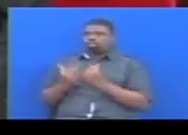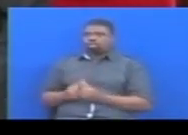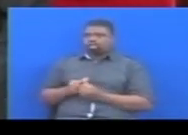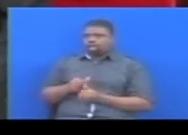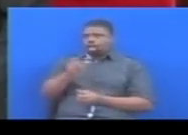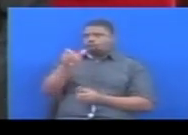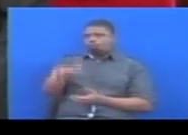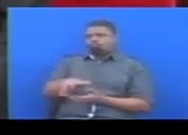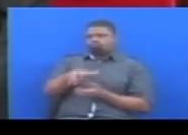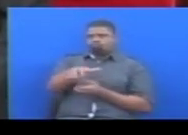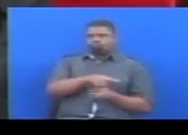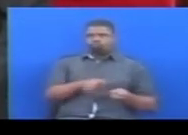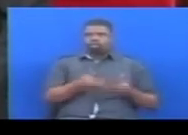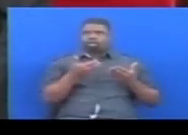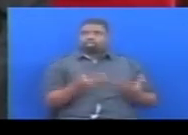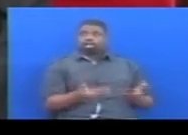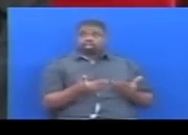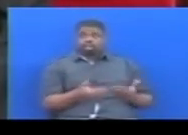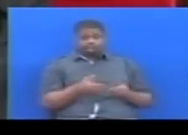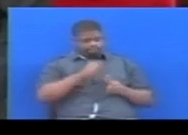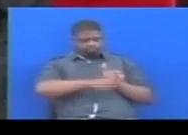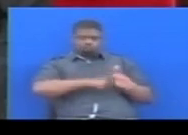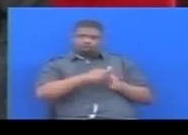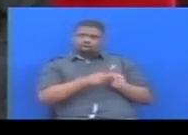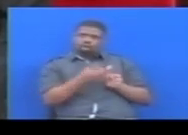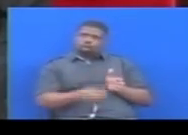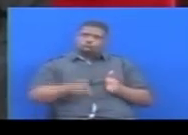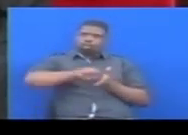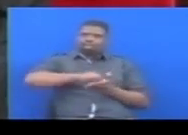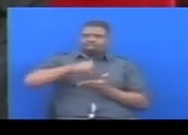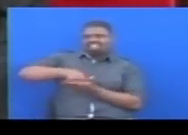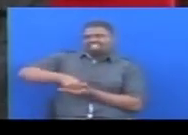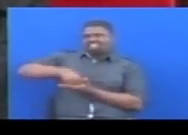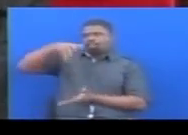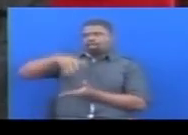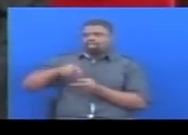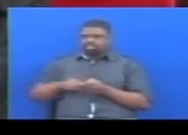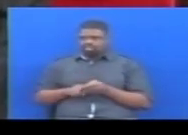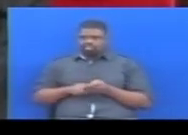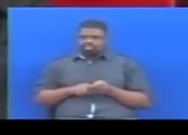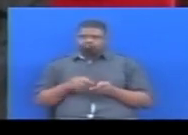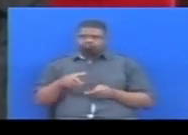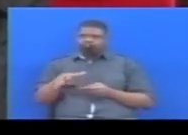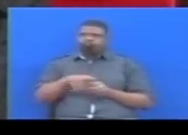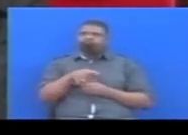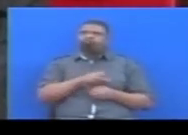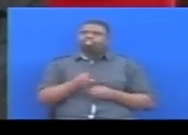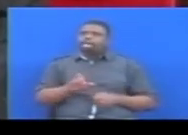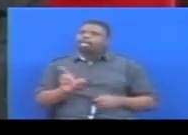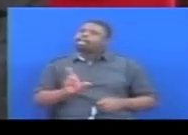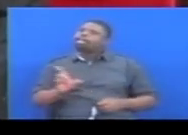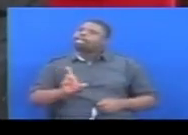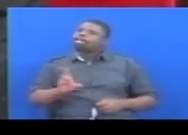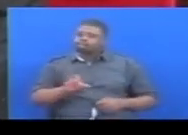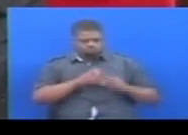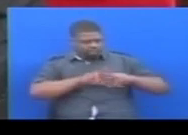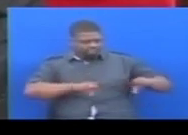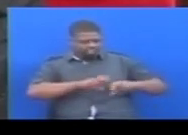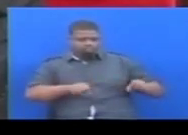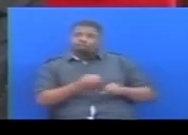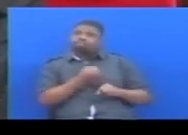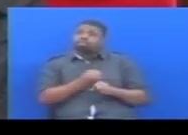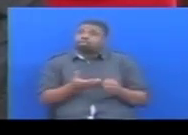na viwanda vya kuongeza thamani ya mazao ya uvuvi katika mkoa wa Kigoma kuweza kufanyika? Lini utafiti huo sasa utafanyika?